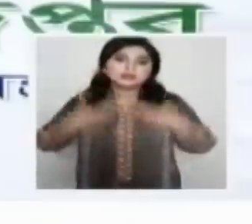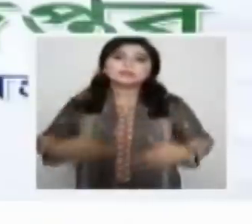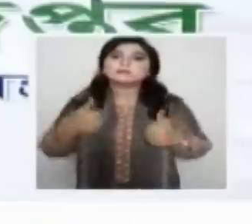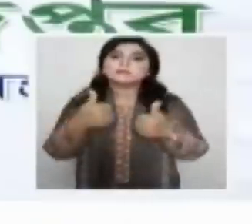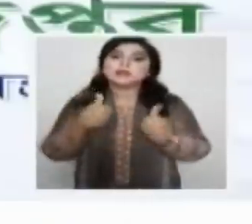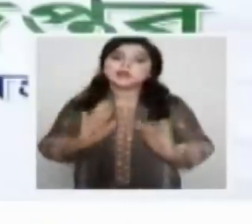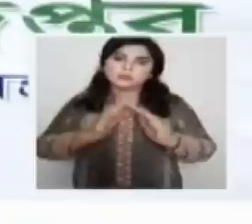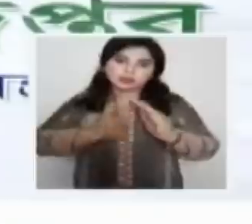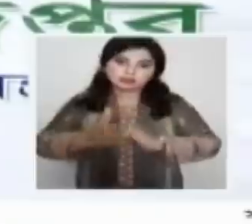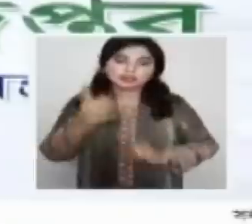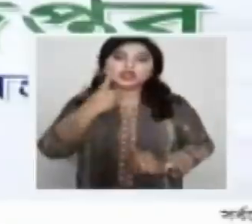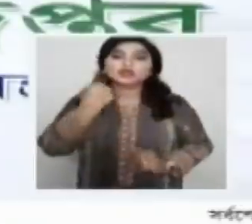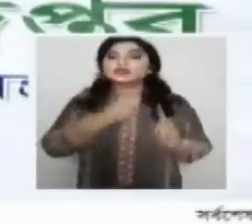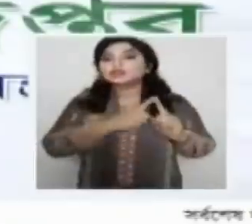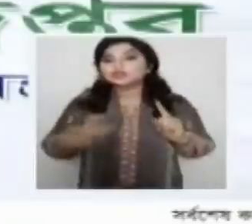বিবেচনায় সুস্থতার হার